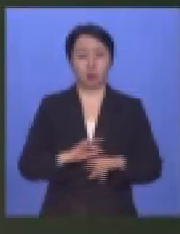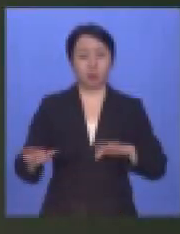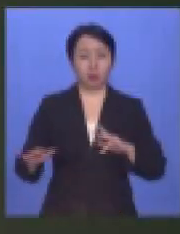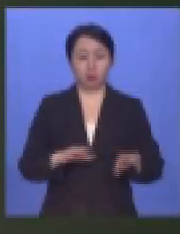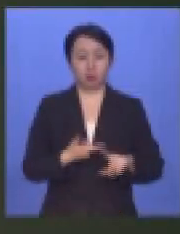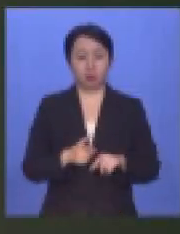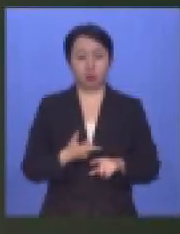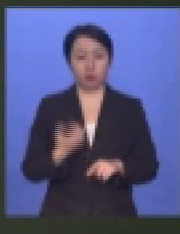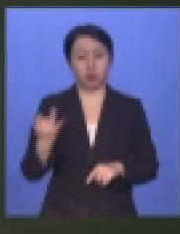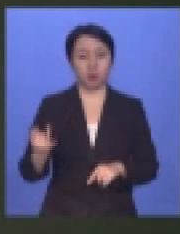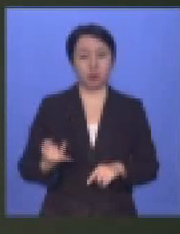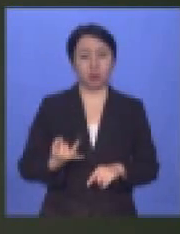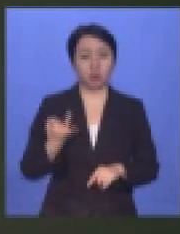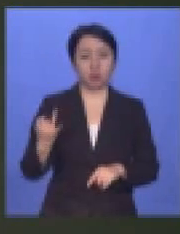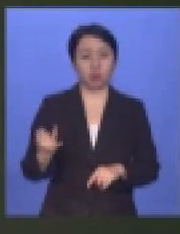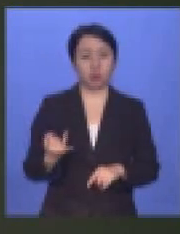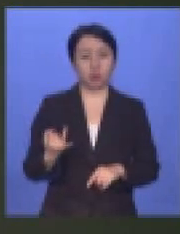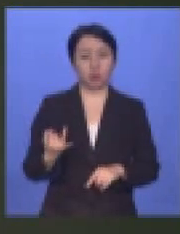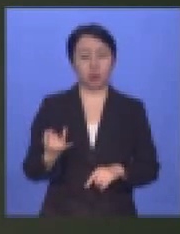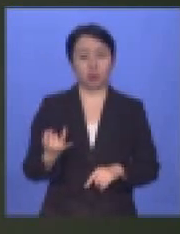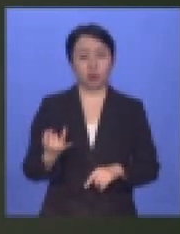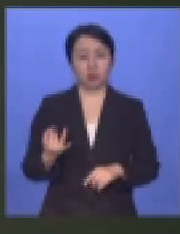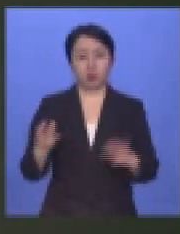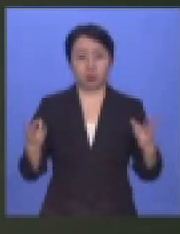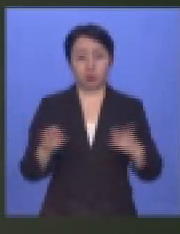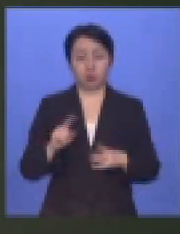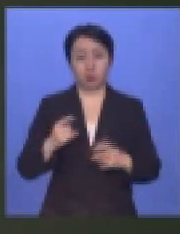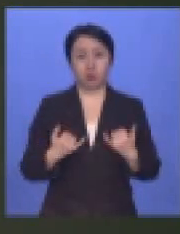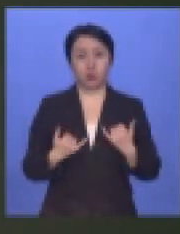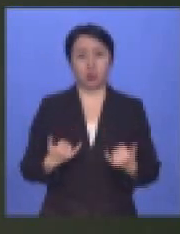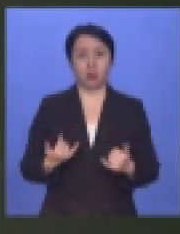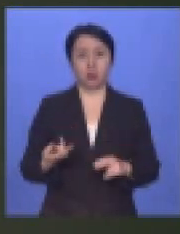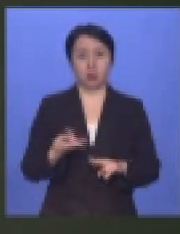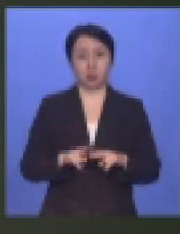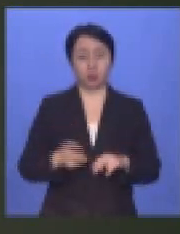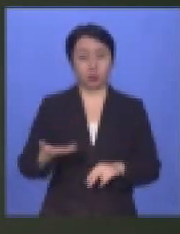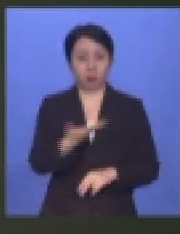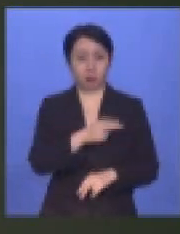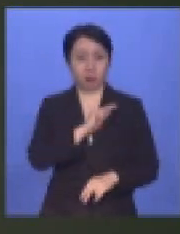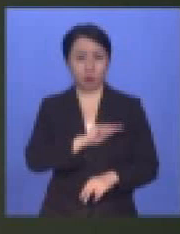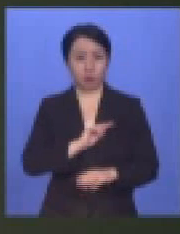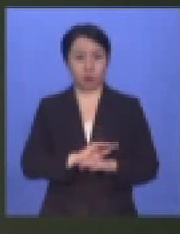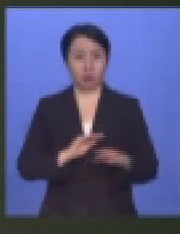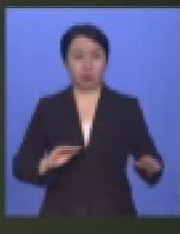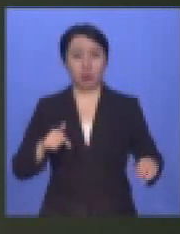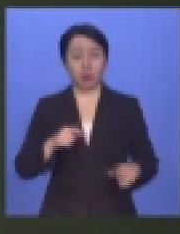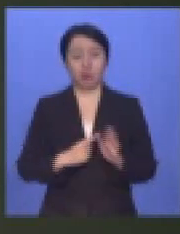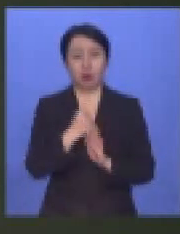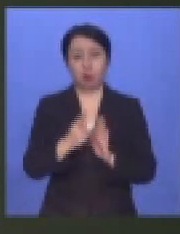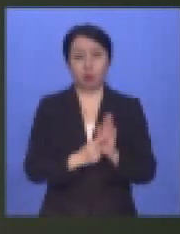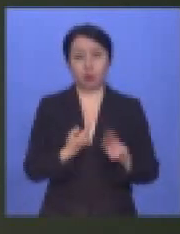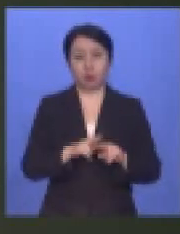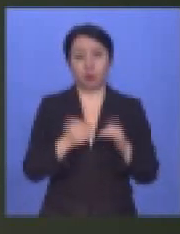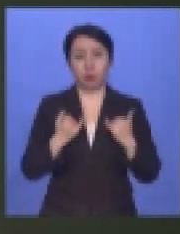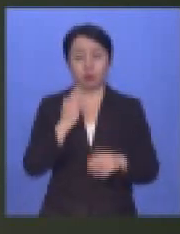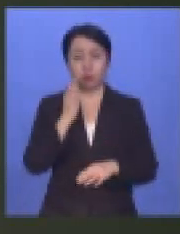насыщенное, потому что, во-первых, необходимо, как для, в первую очередь для нас, так как мы работаем с детьми, и те вопросы, которые сегодня будут на